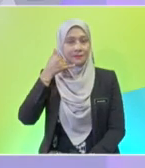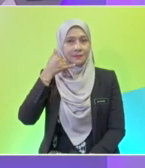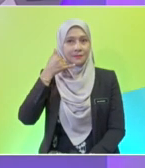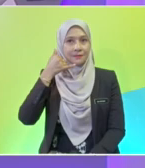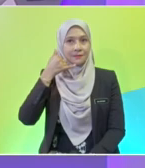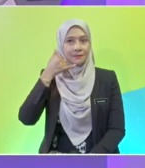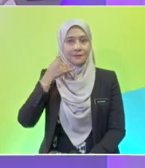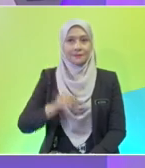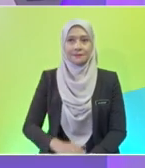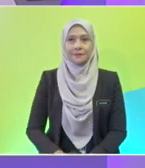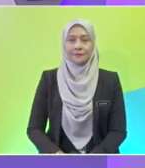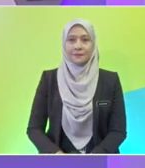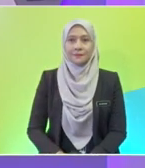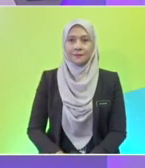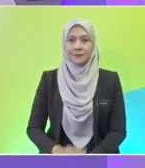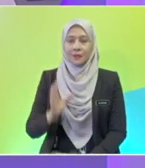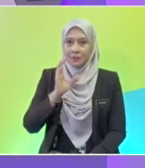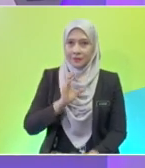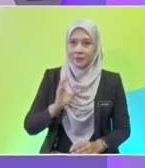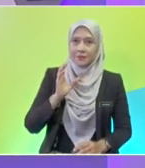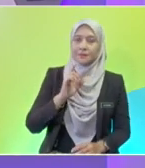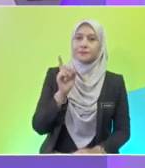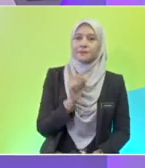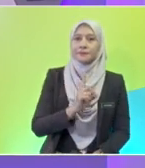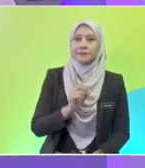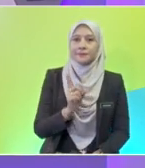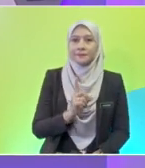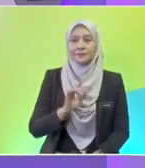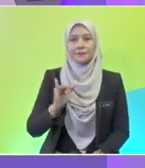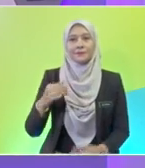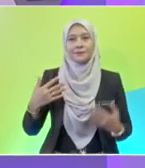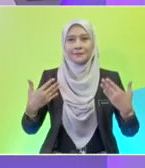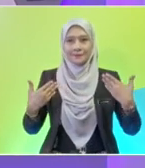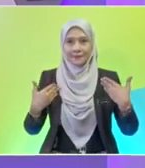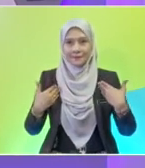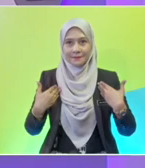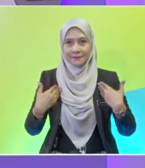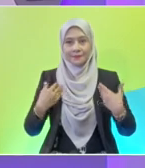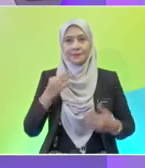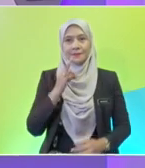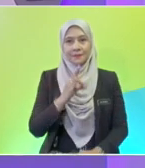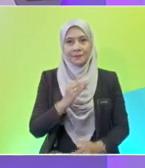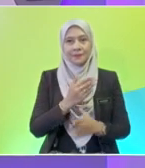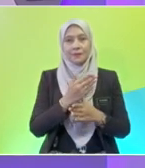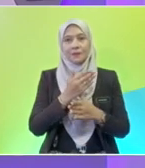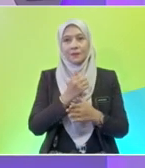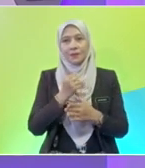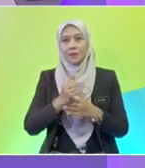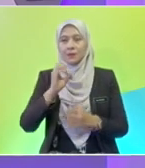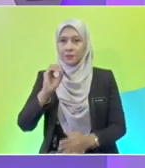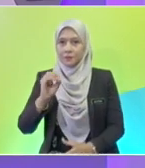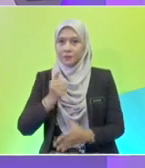dengan senang jadi kita cari mana yang ada f atau o atau O